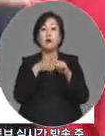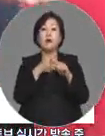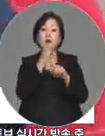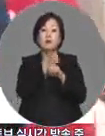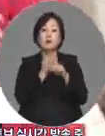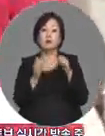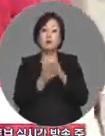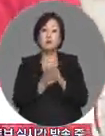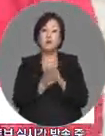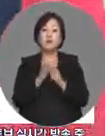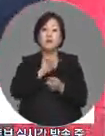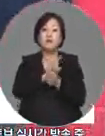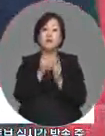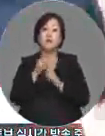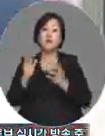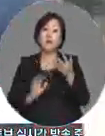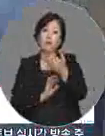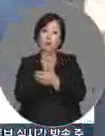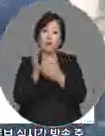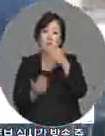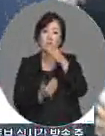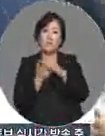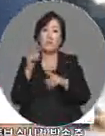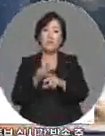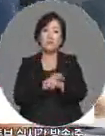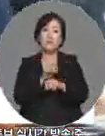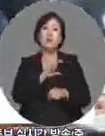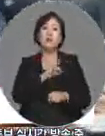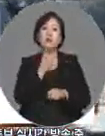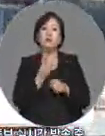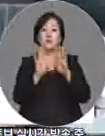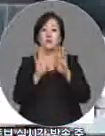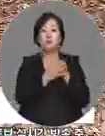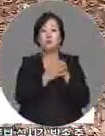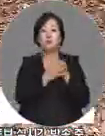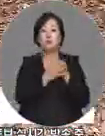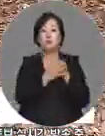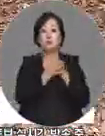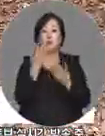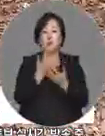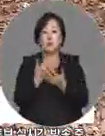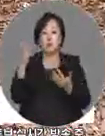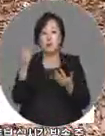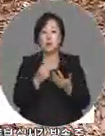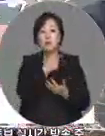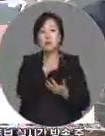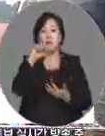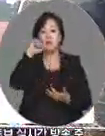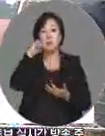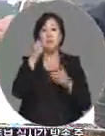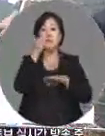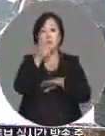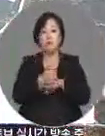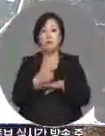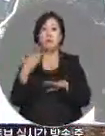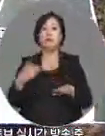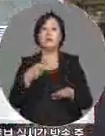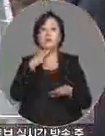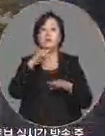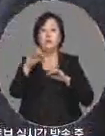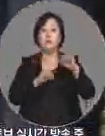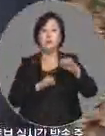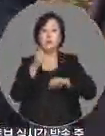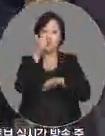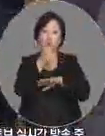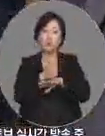민주당은 물리적 충돌까지 빚으며 특위 구성을 강행했지만 자료 확보 어려움 등을 이유로 별다른 결론 없이 활동을